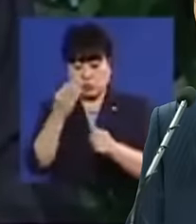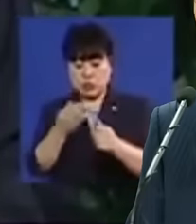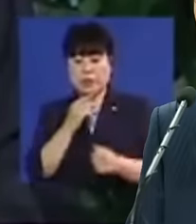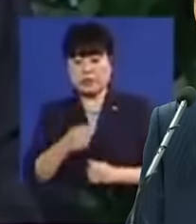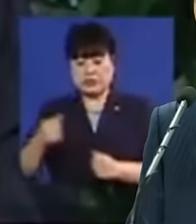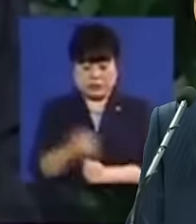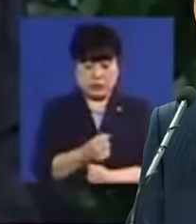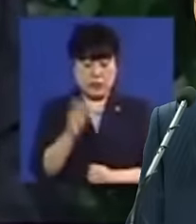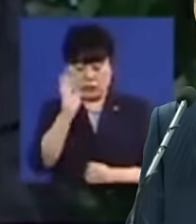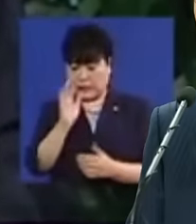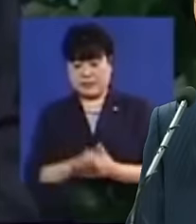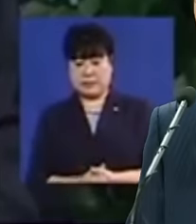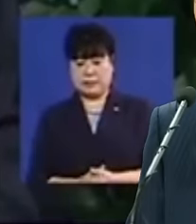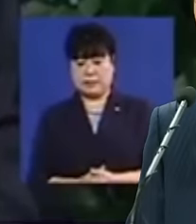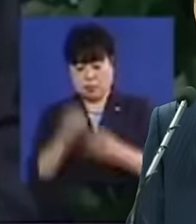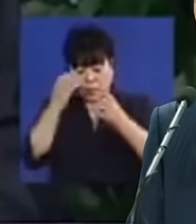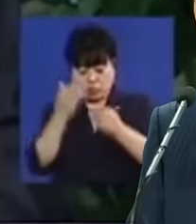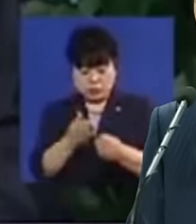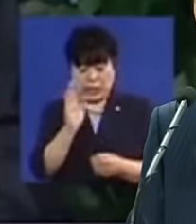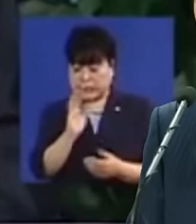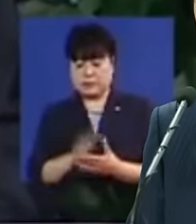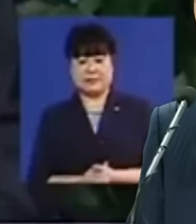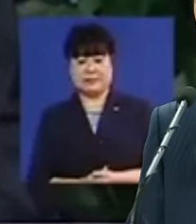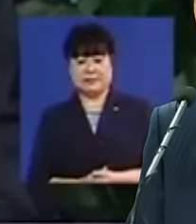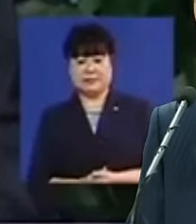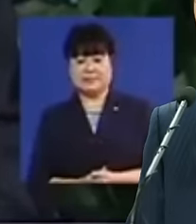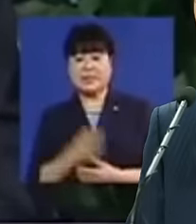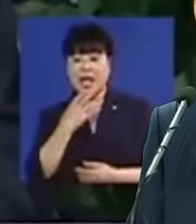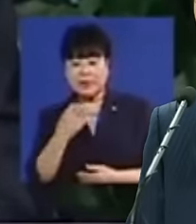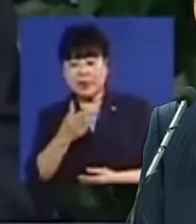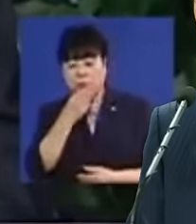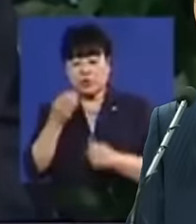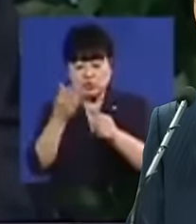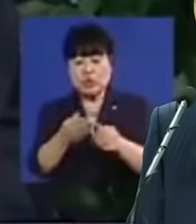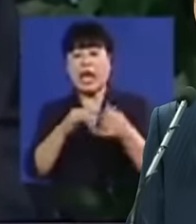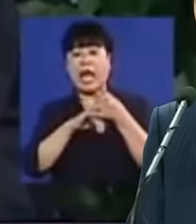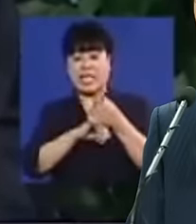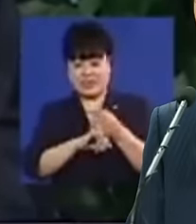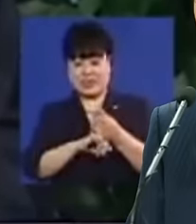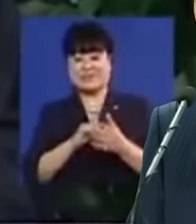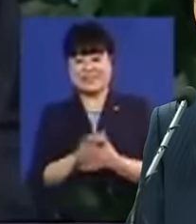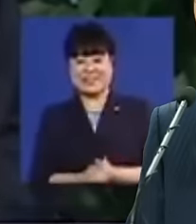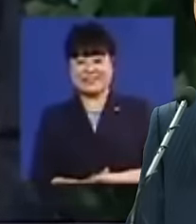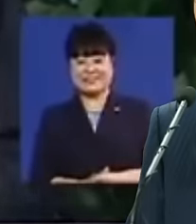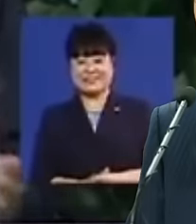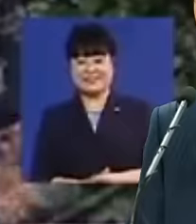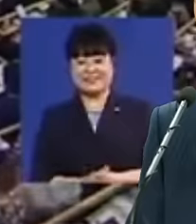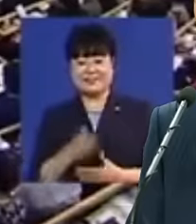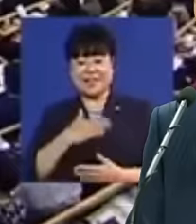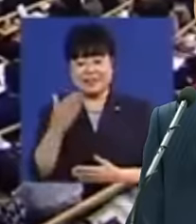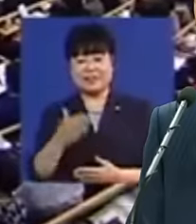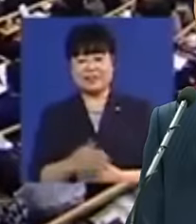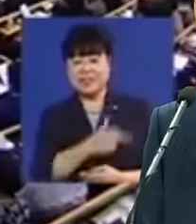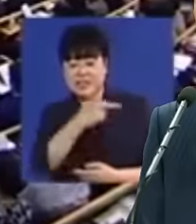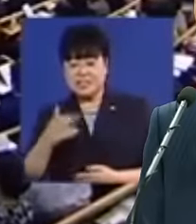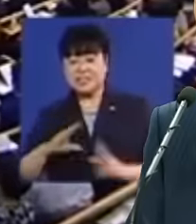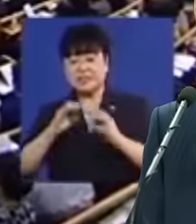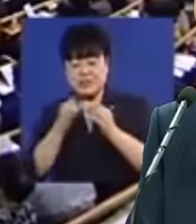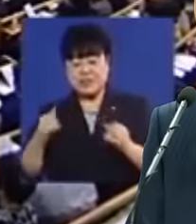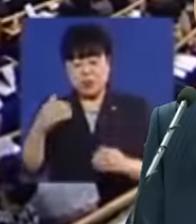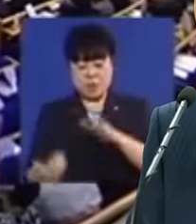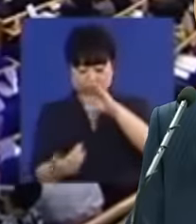했었습니다. 고통을 주겠다고 말 안 했습니다. 아브라함에게 복주겠다고 말씀한 것입니다. 내가 너로 큰 민족을